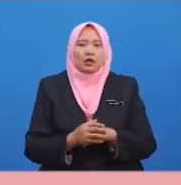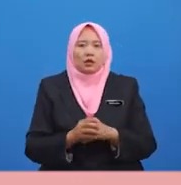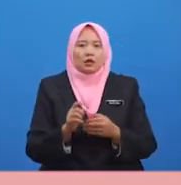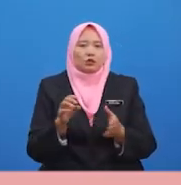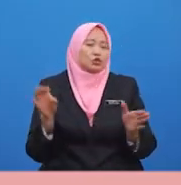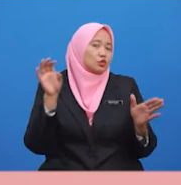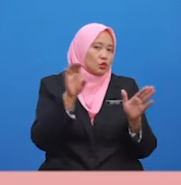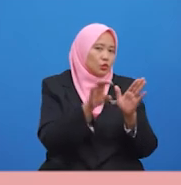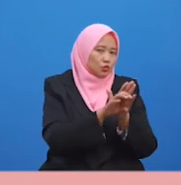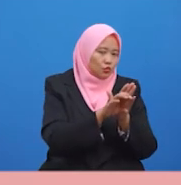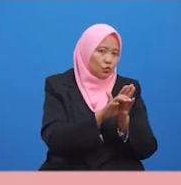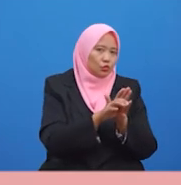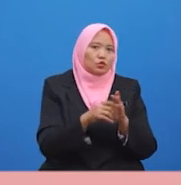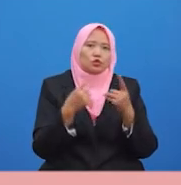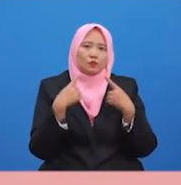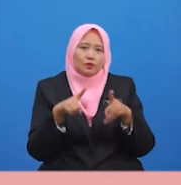jawapan berikut.